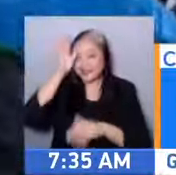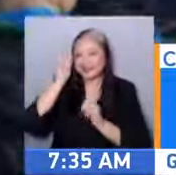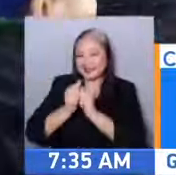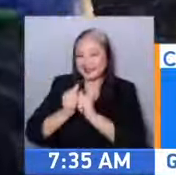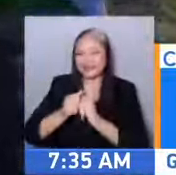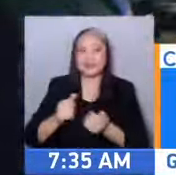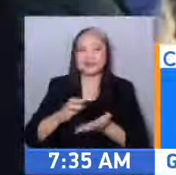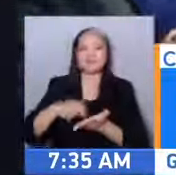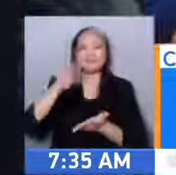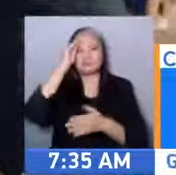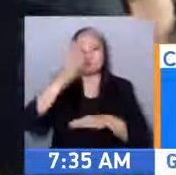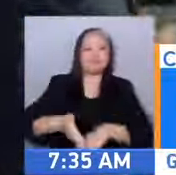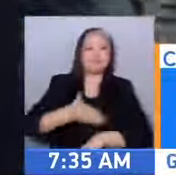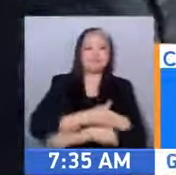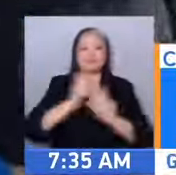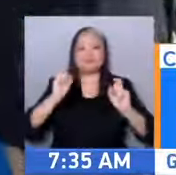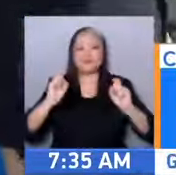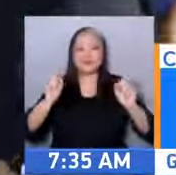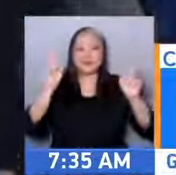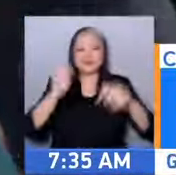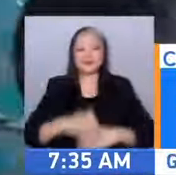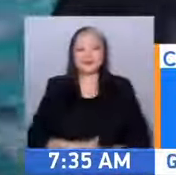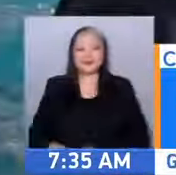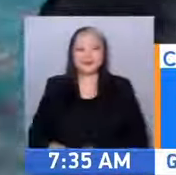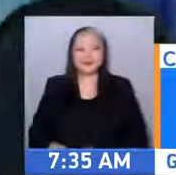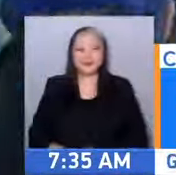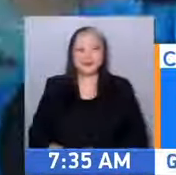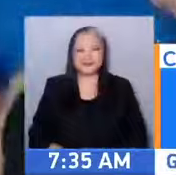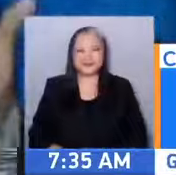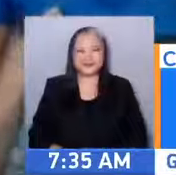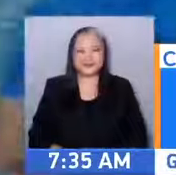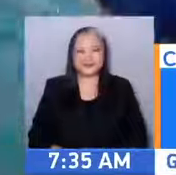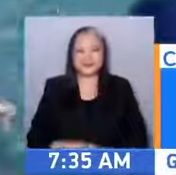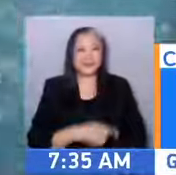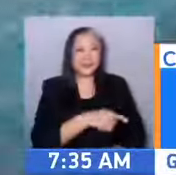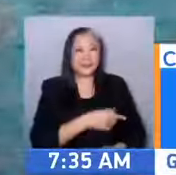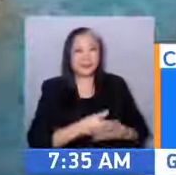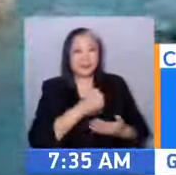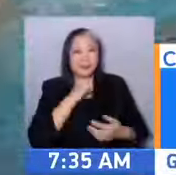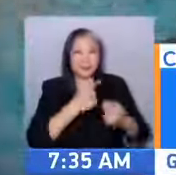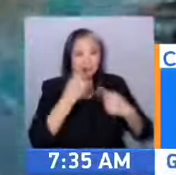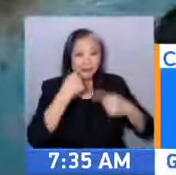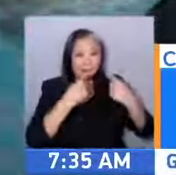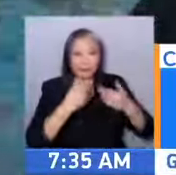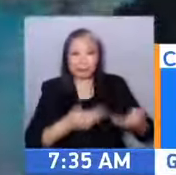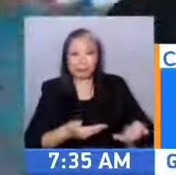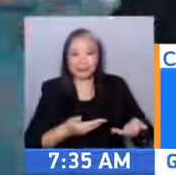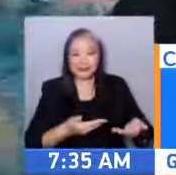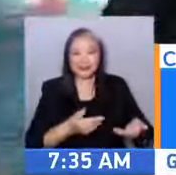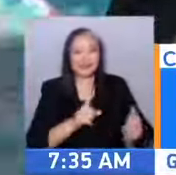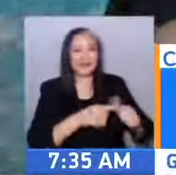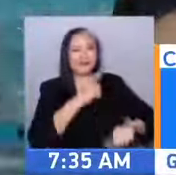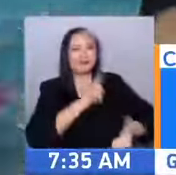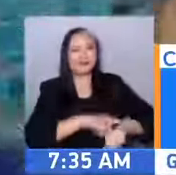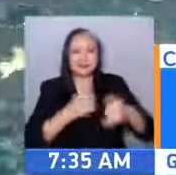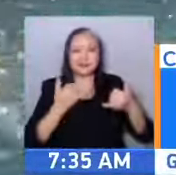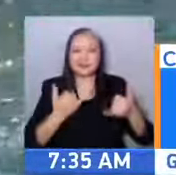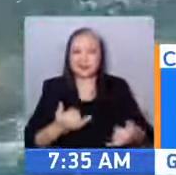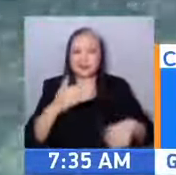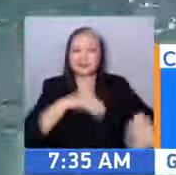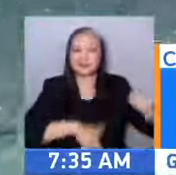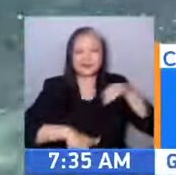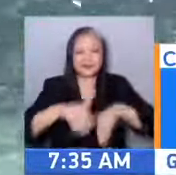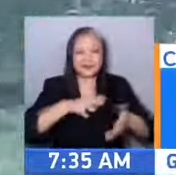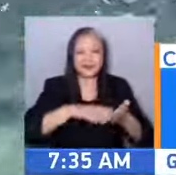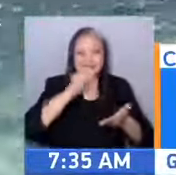nga, ayan o. Parang yung baby, parang hindi sila umiiyak na tumatakot yeah. Pero first time nila today. First time nila today. At saka if you notice,